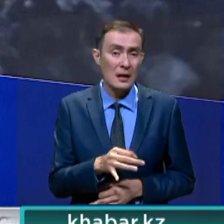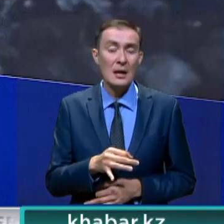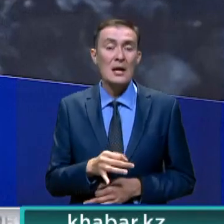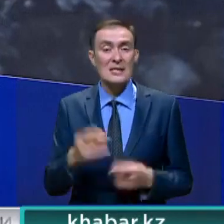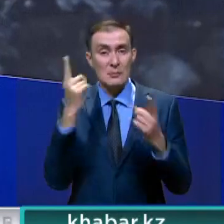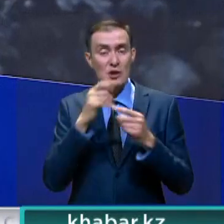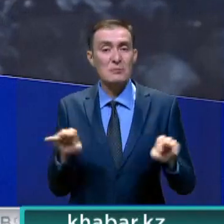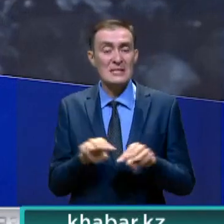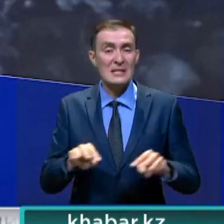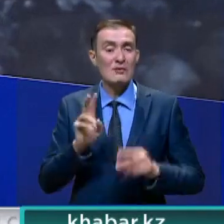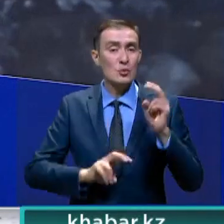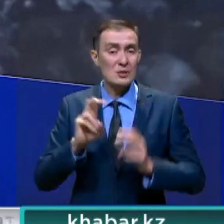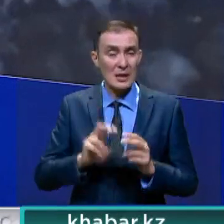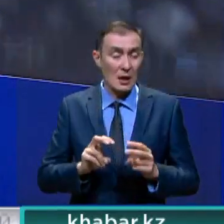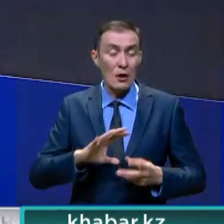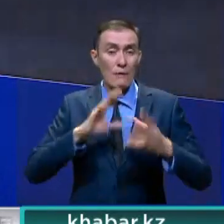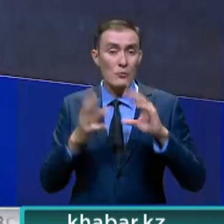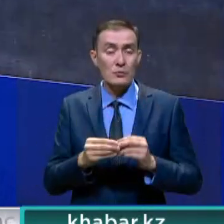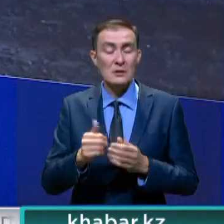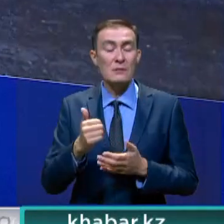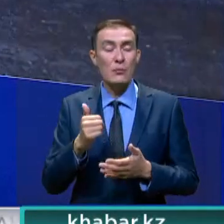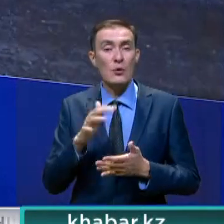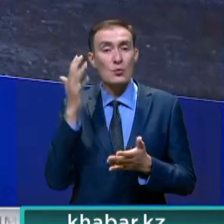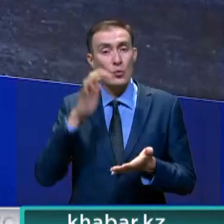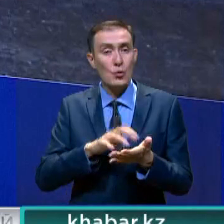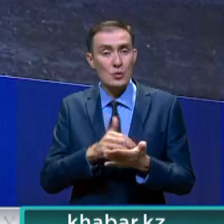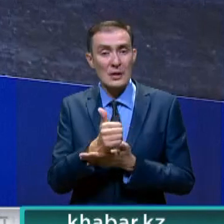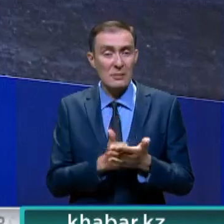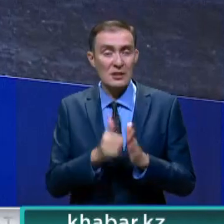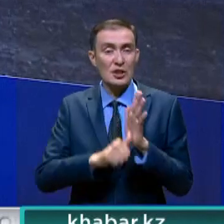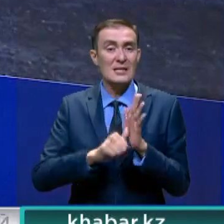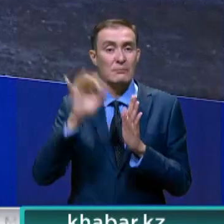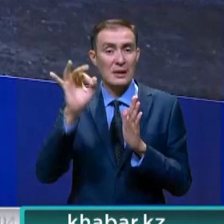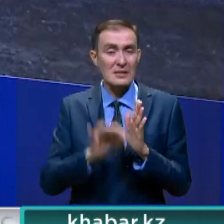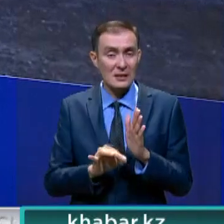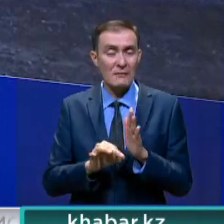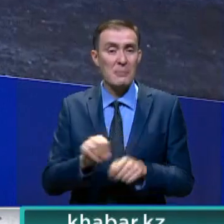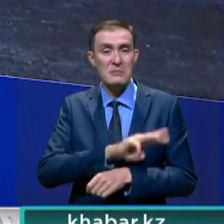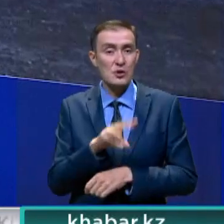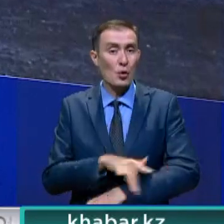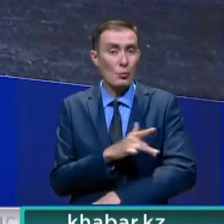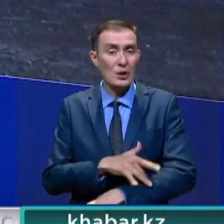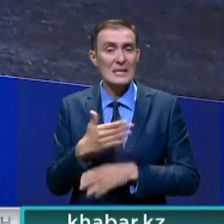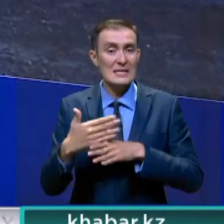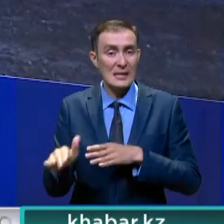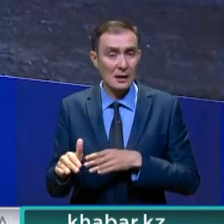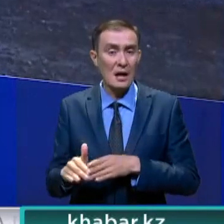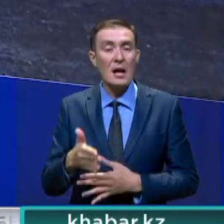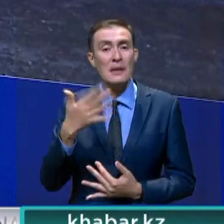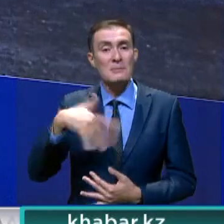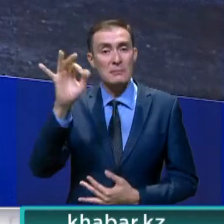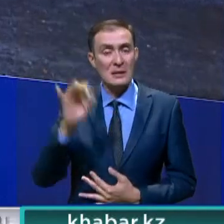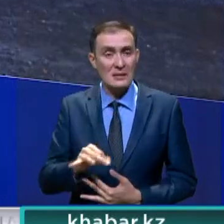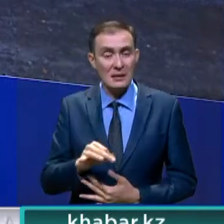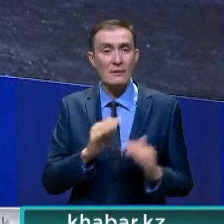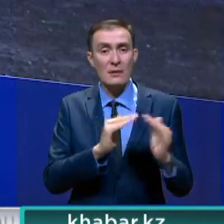областям, сообщают в Минэндустрии. Картина по запасам твердого топлива следующая. На 60% обеспечены коммунальный сектор,